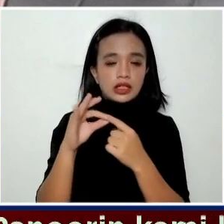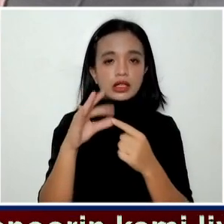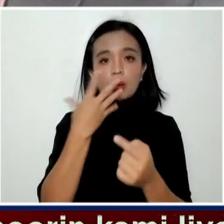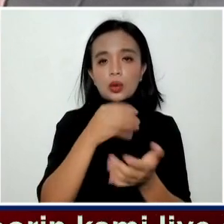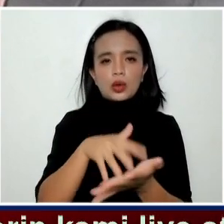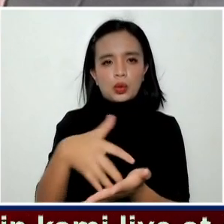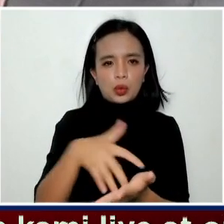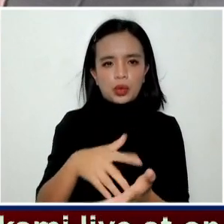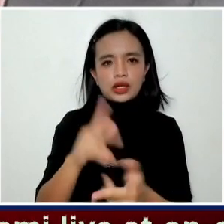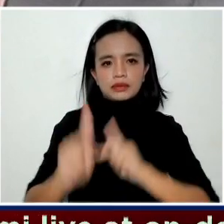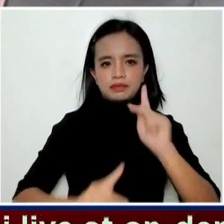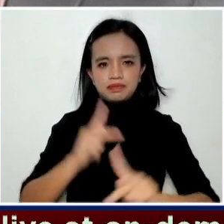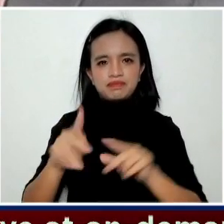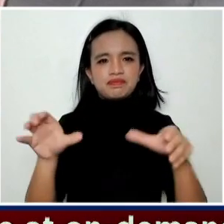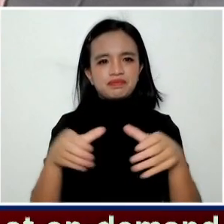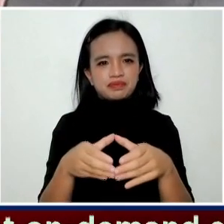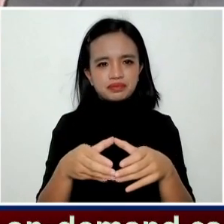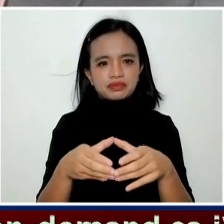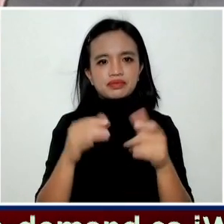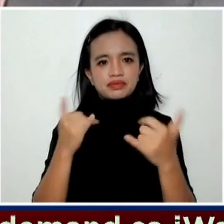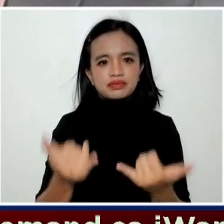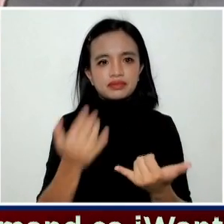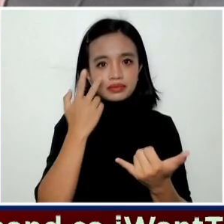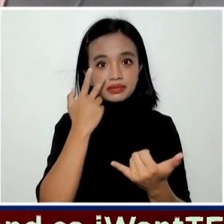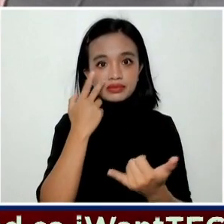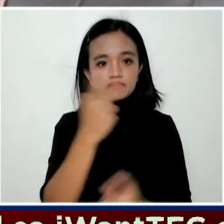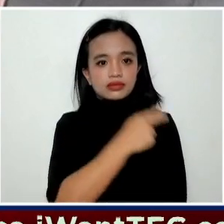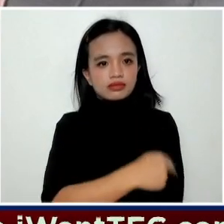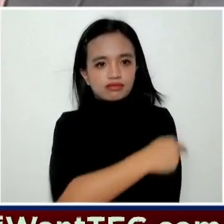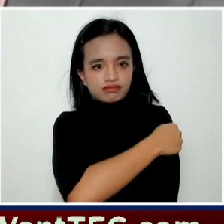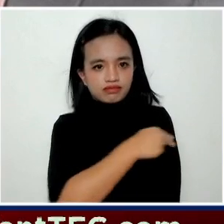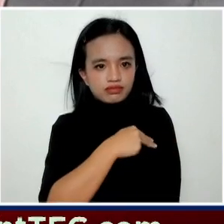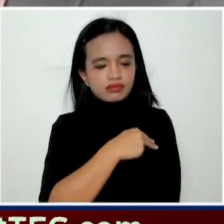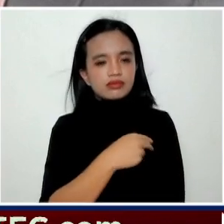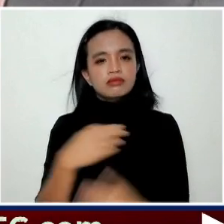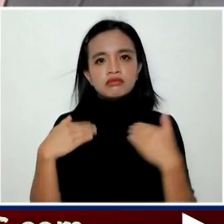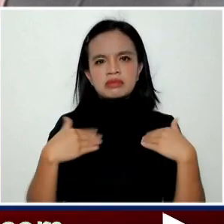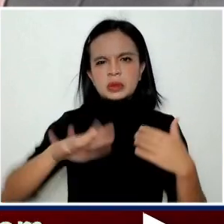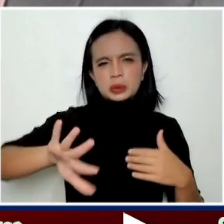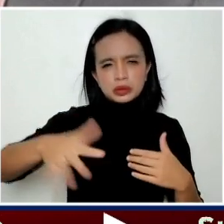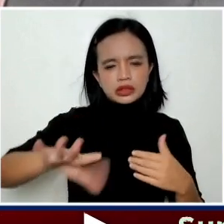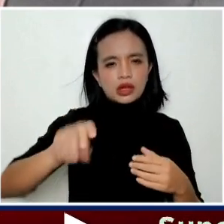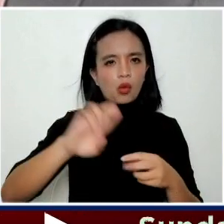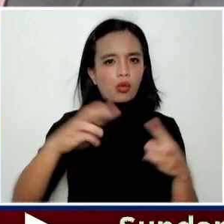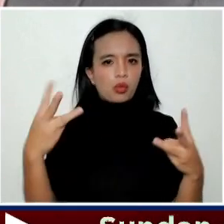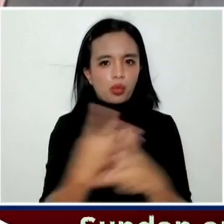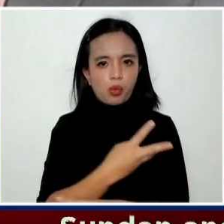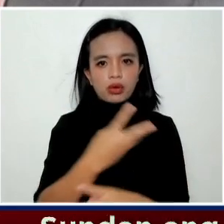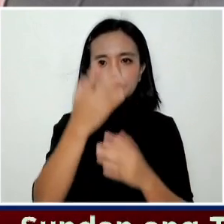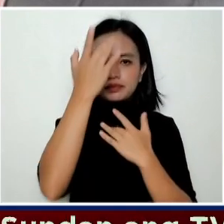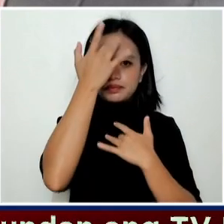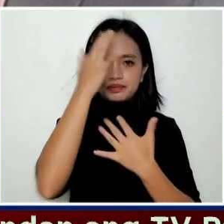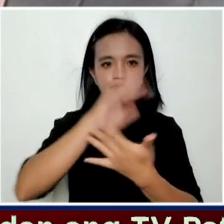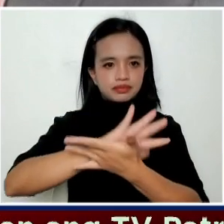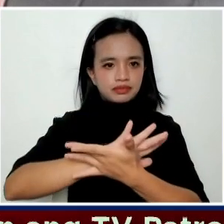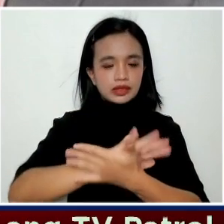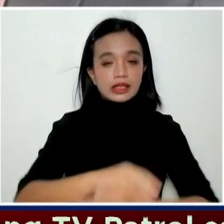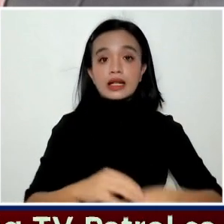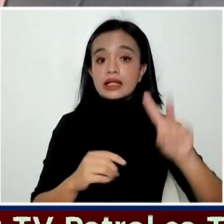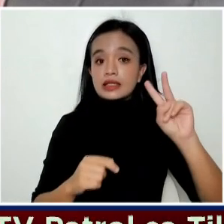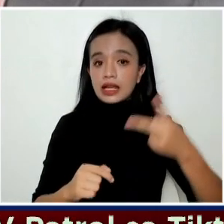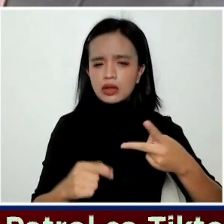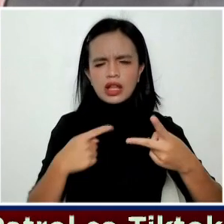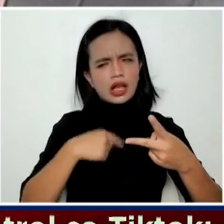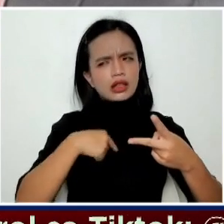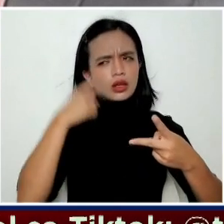are the population that we're seeing now in the hospitals having moderate or even severe COVID. And then second, for those who